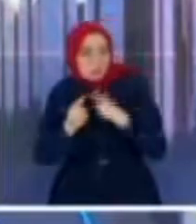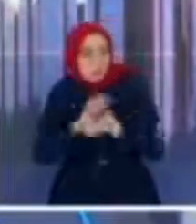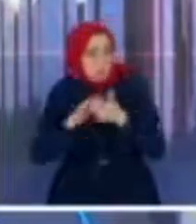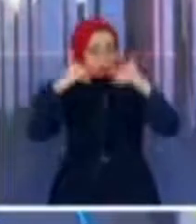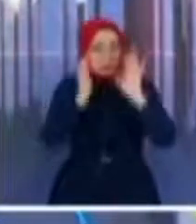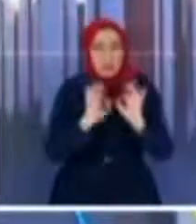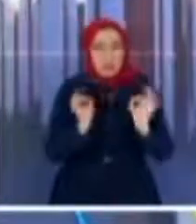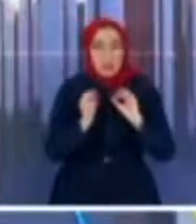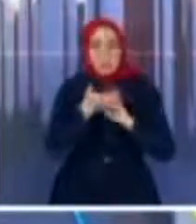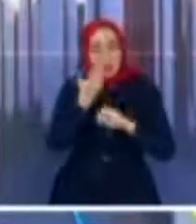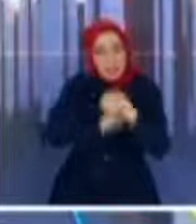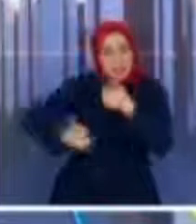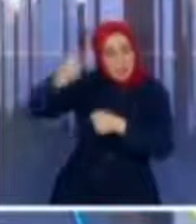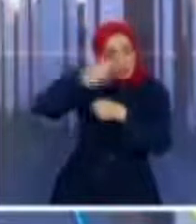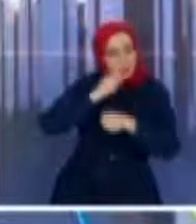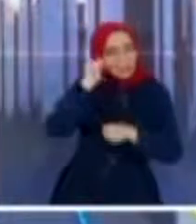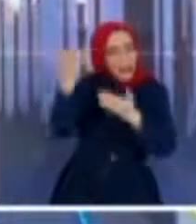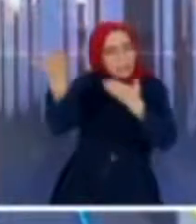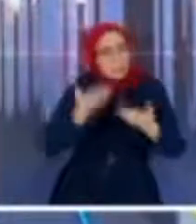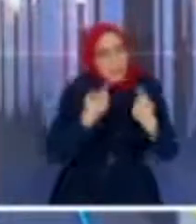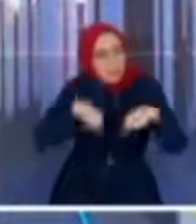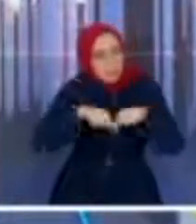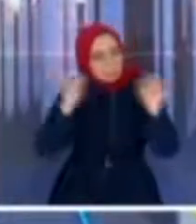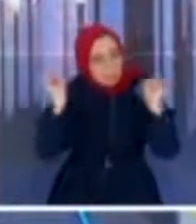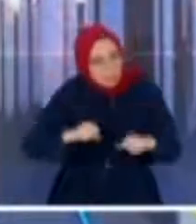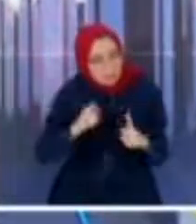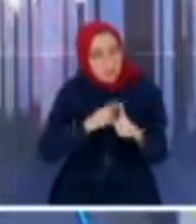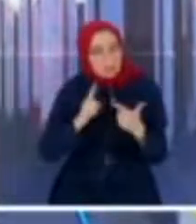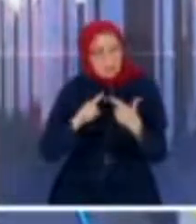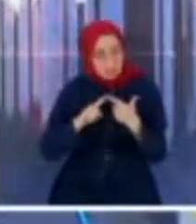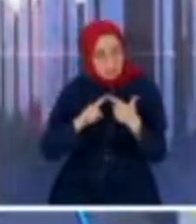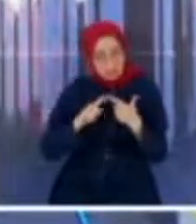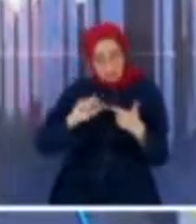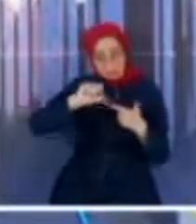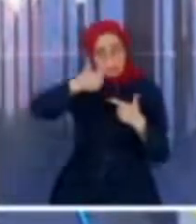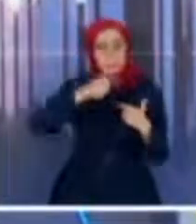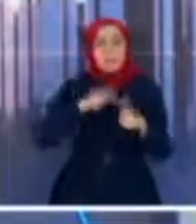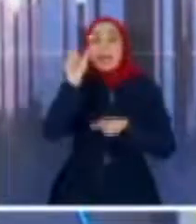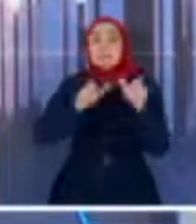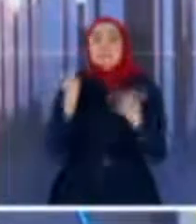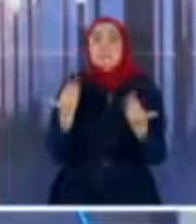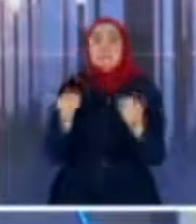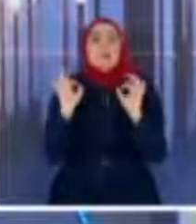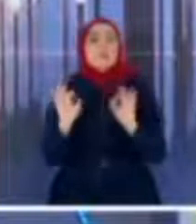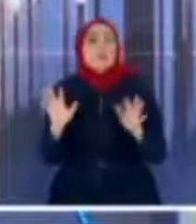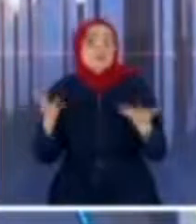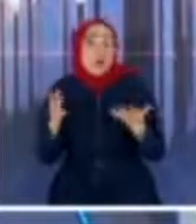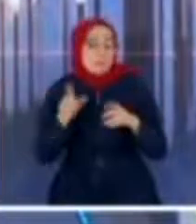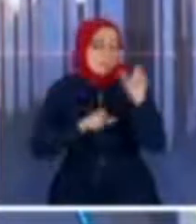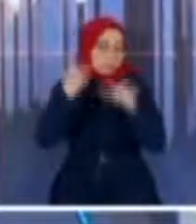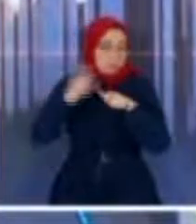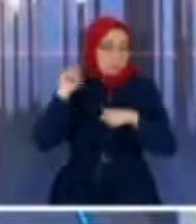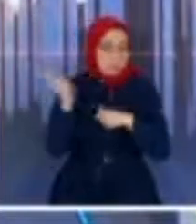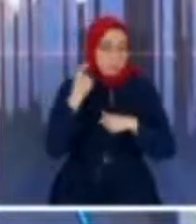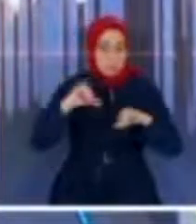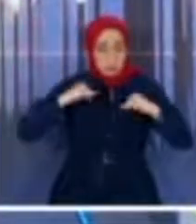عملنا المبادرة الأولى. من بعد خممنا نزيدوا نمشيو شويه المبادره الثانيه سميناها فاش تستنى. علاش فاش تستنى؟ حبينا نحكيو مع الشباب العاطلين على